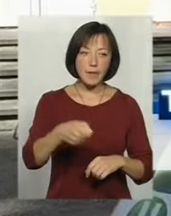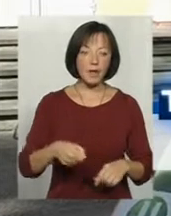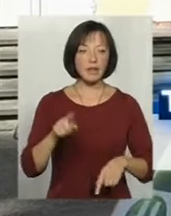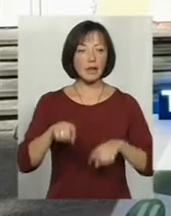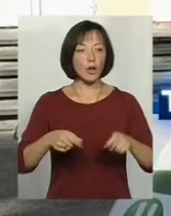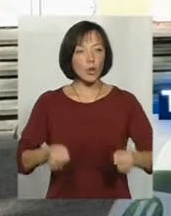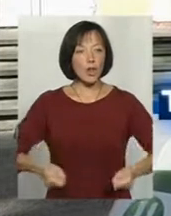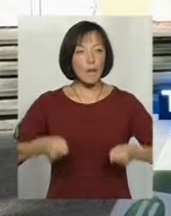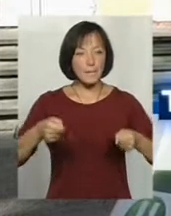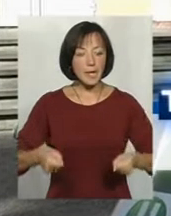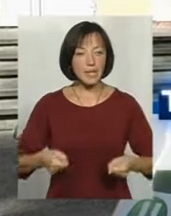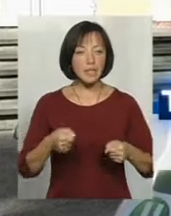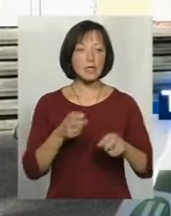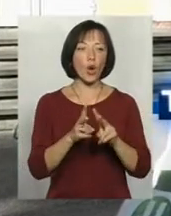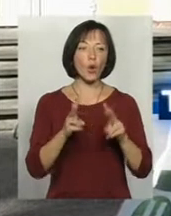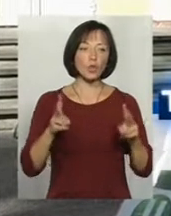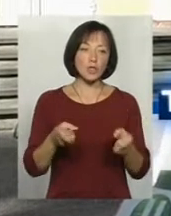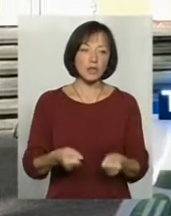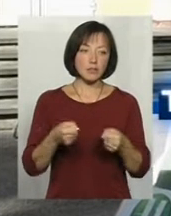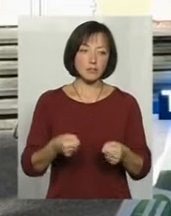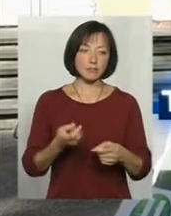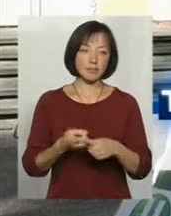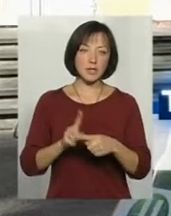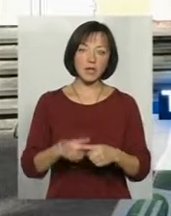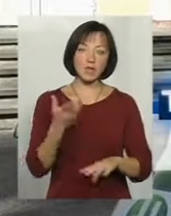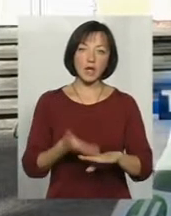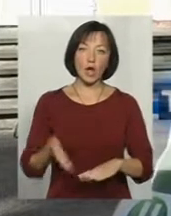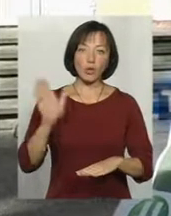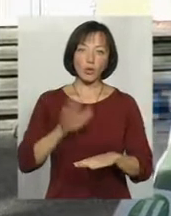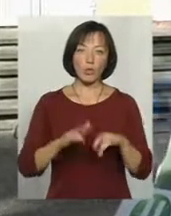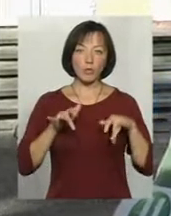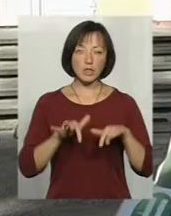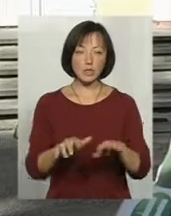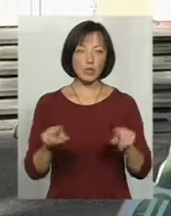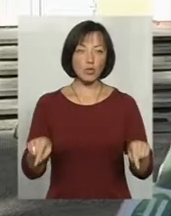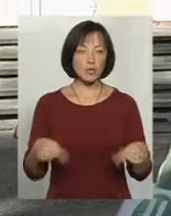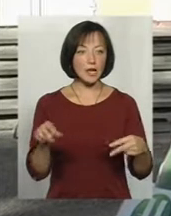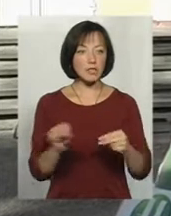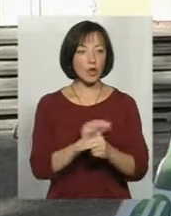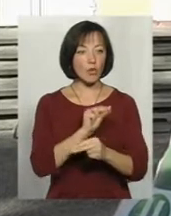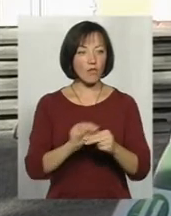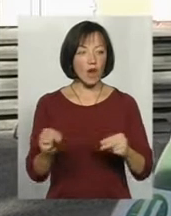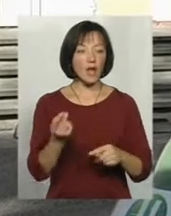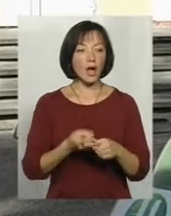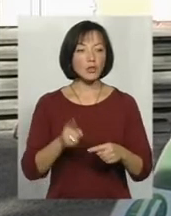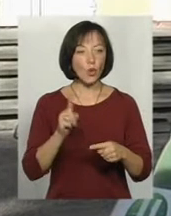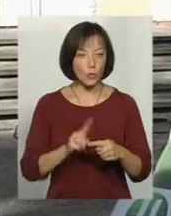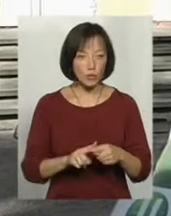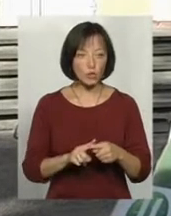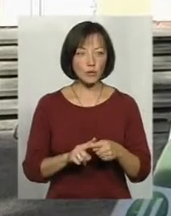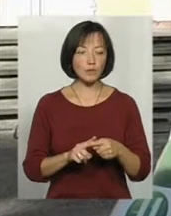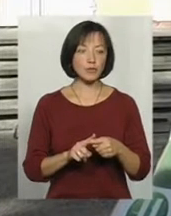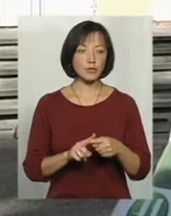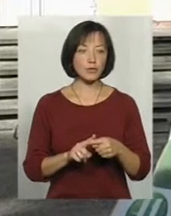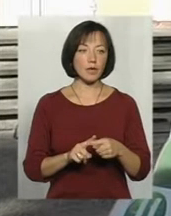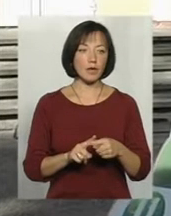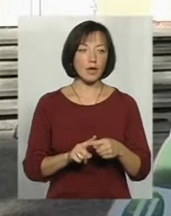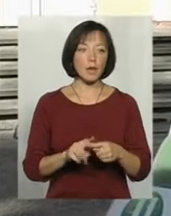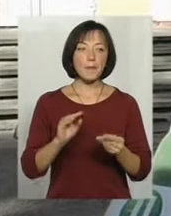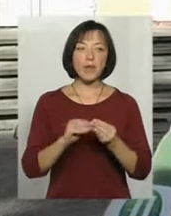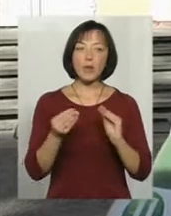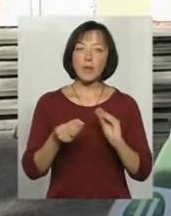на ношах. І це, звичайно, затруднює їхні процеси організації лікування. Тому ця проблема